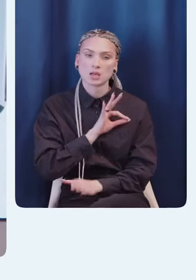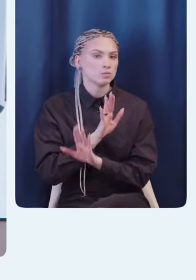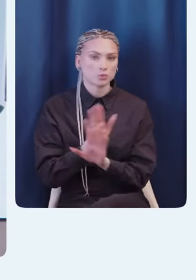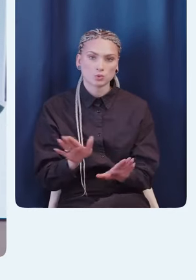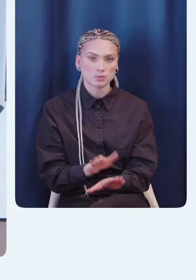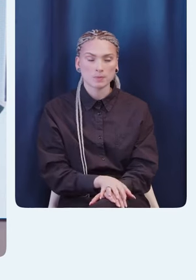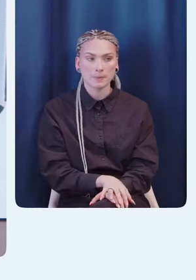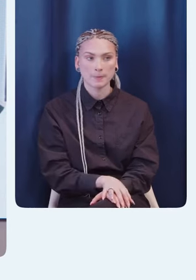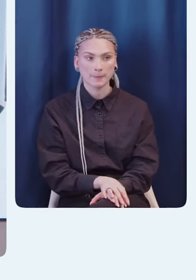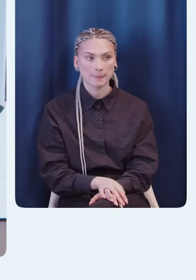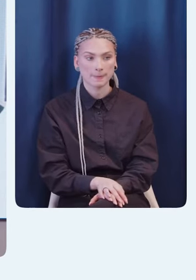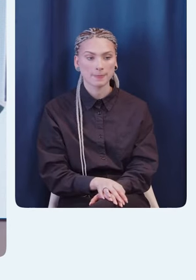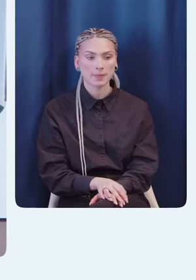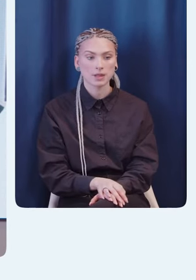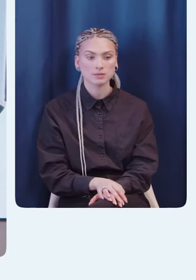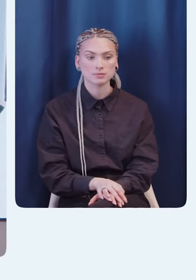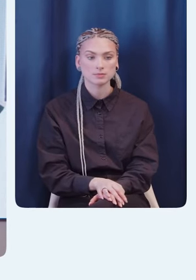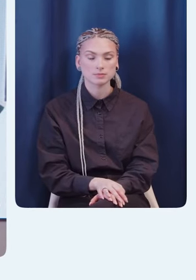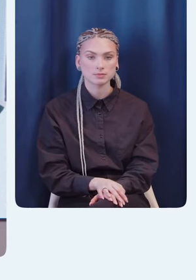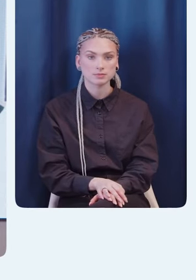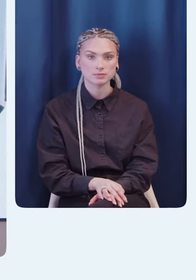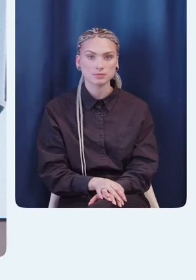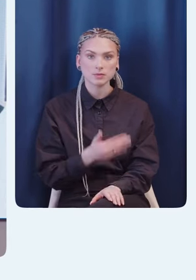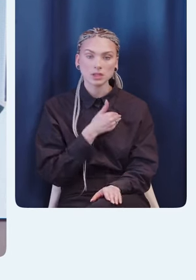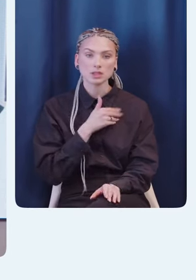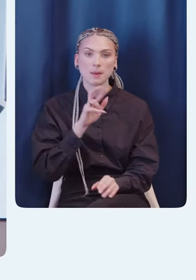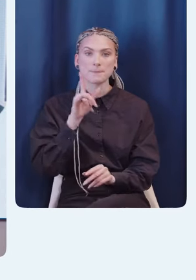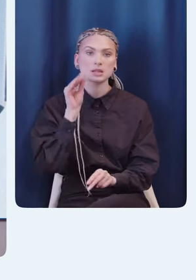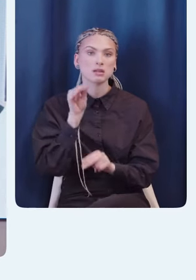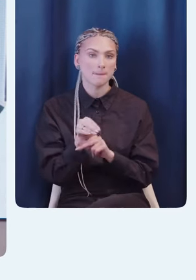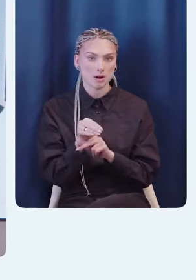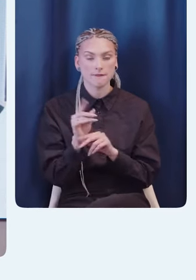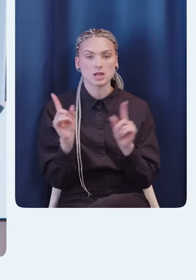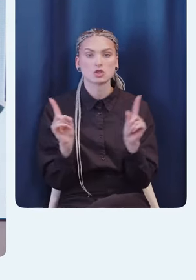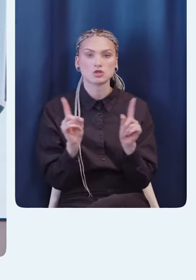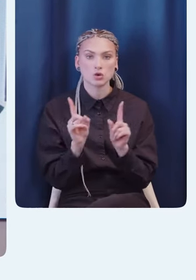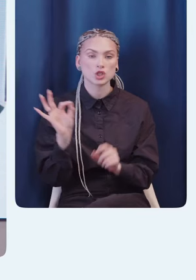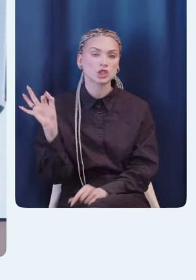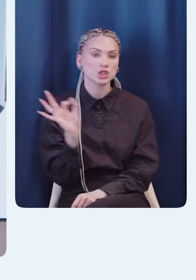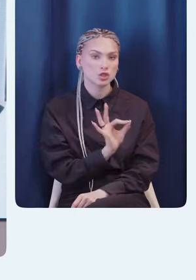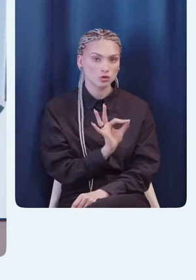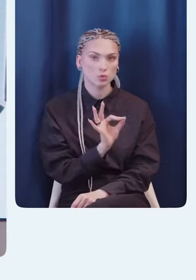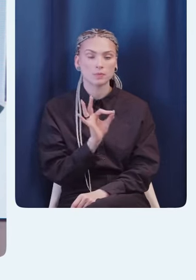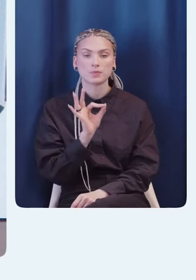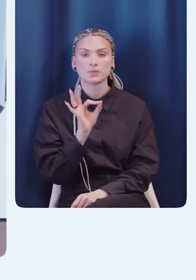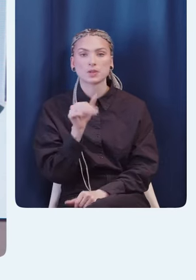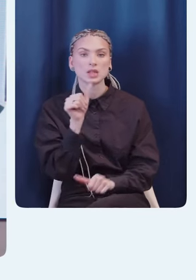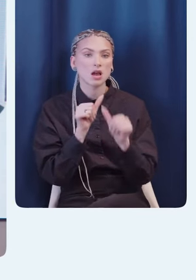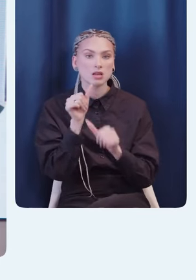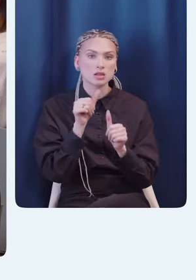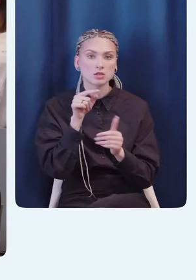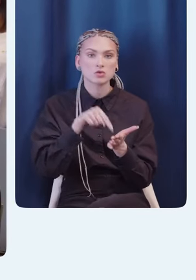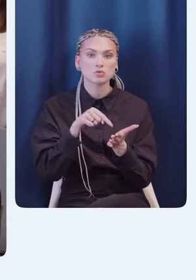Вот. Спасибо. Спасибо вам. Я хотел бы добавить, что зачастую надо все-таки тестировать на реальных